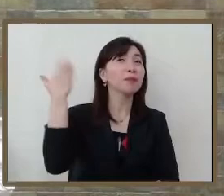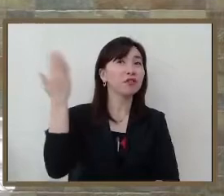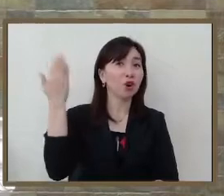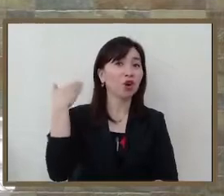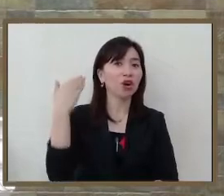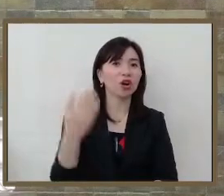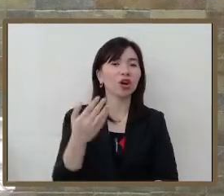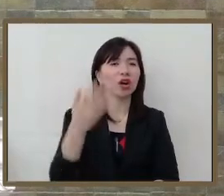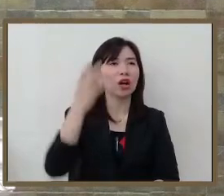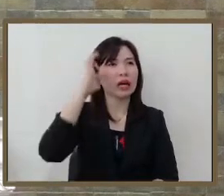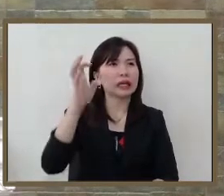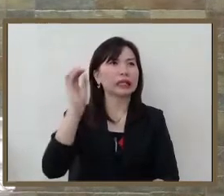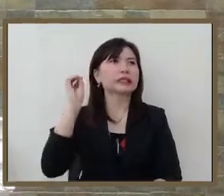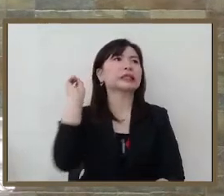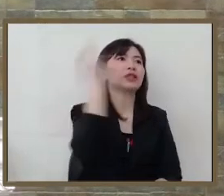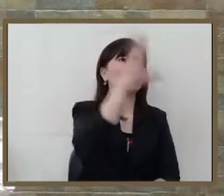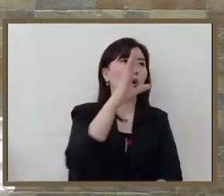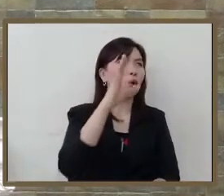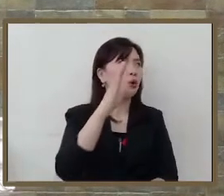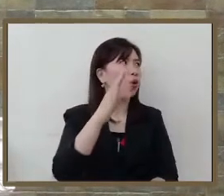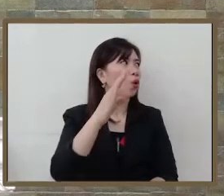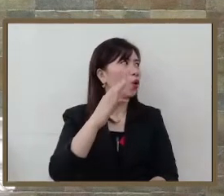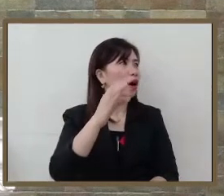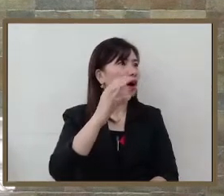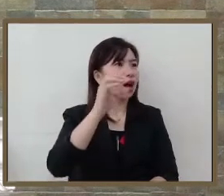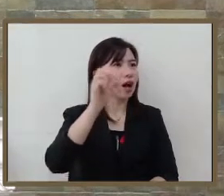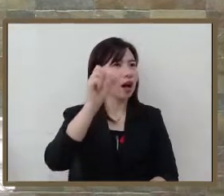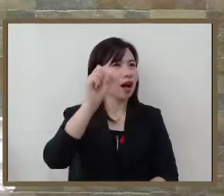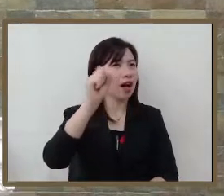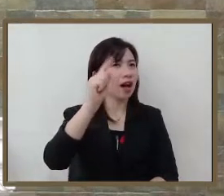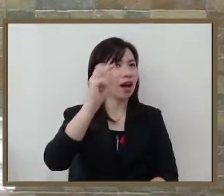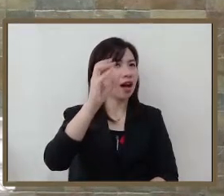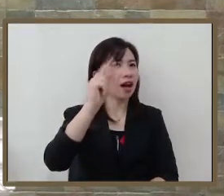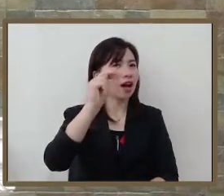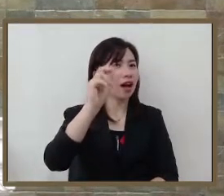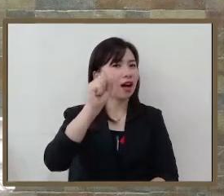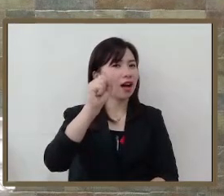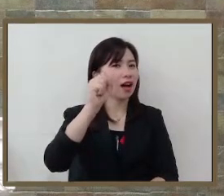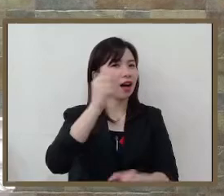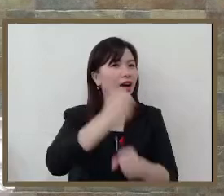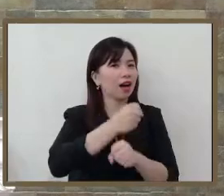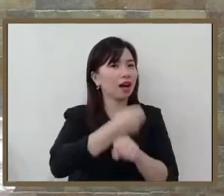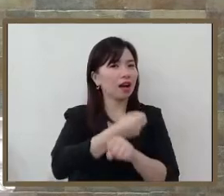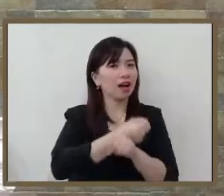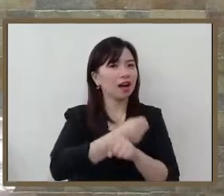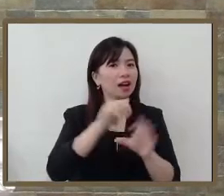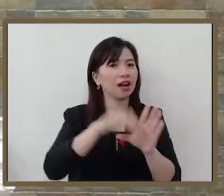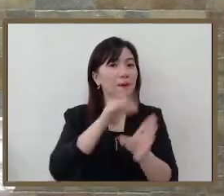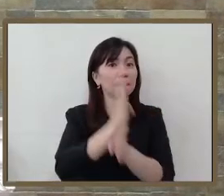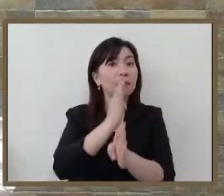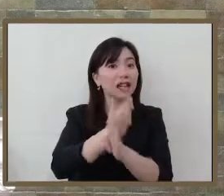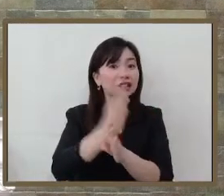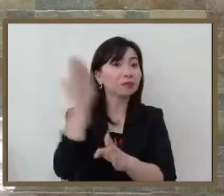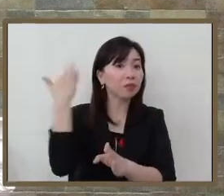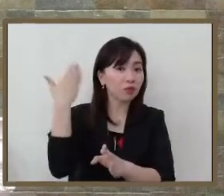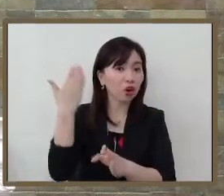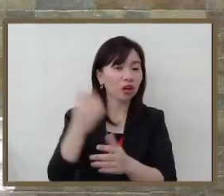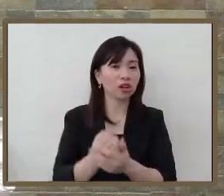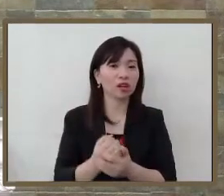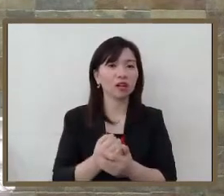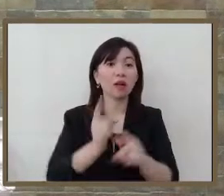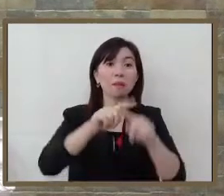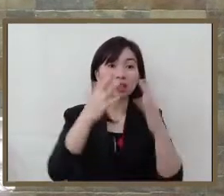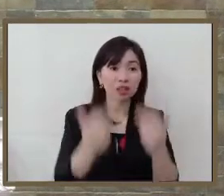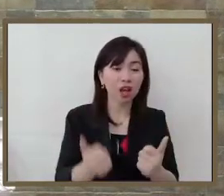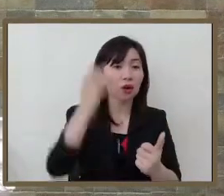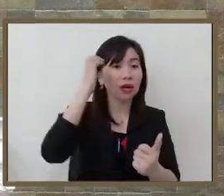sa Baguio. Hindi po yan one snap of a finger. Ang ginawa po ni Pastor Bernard, tinresure niya